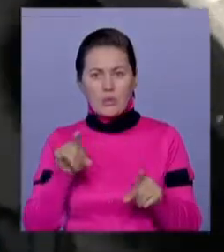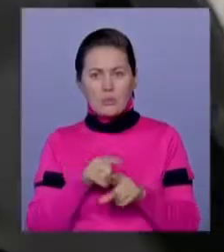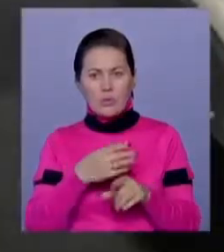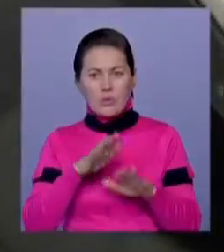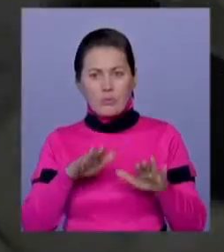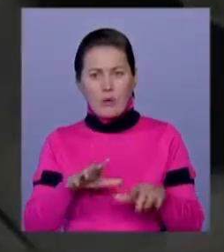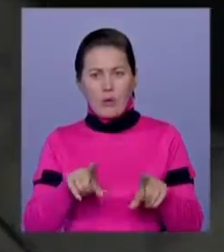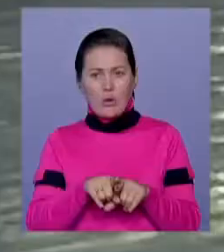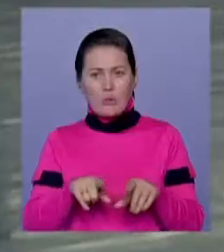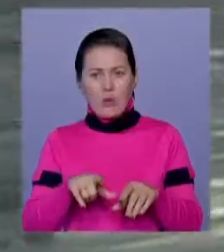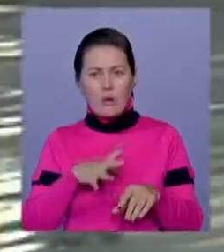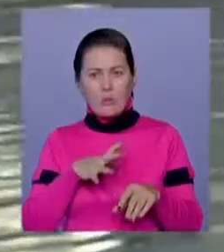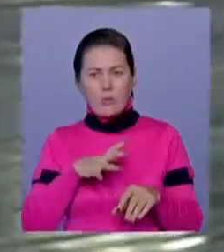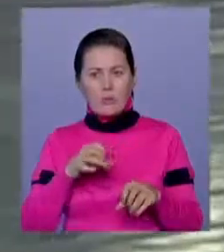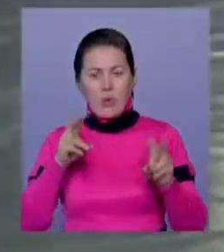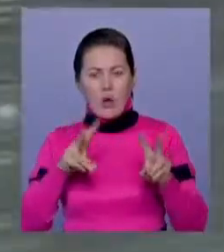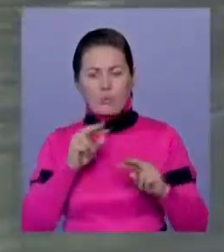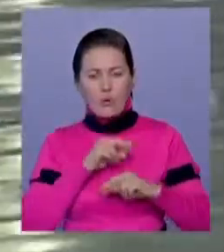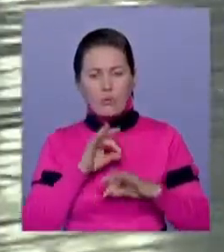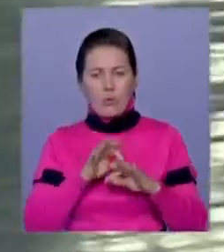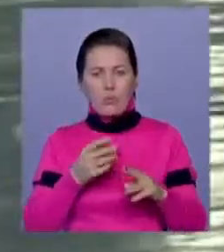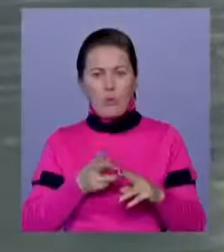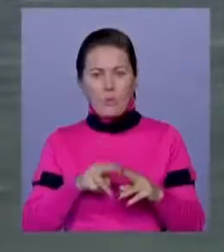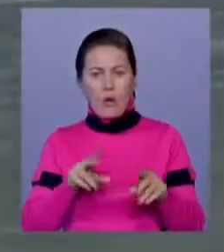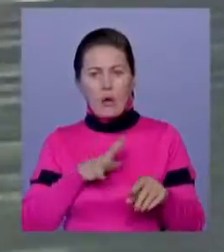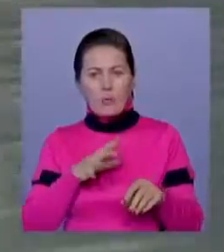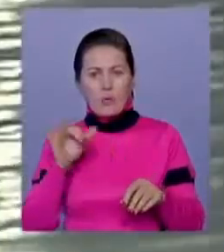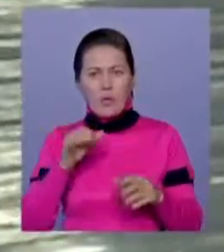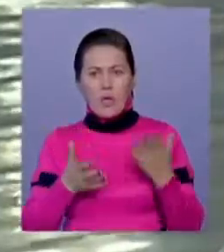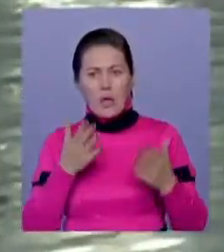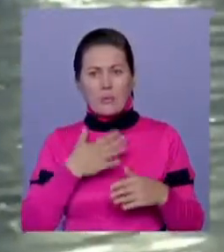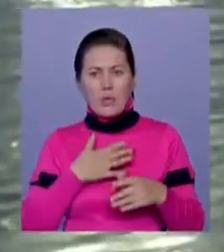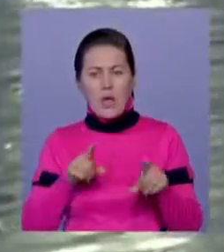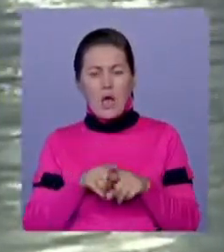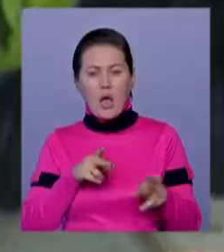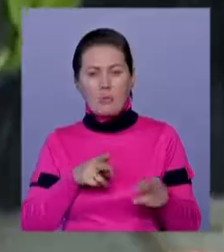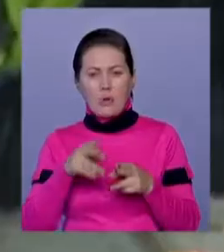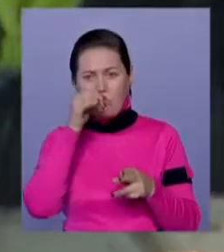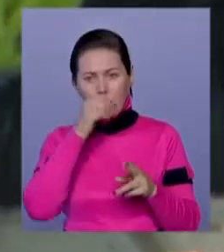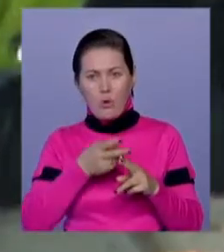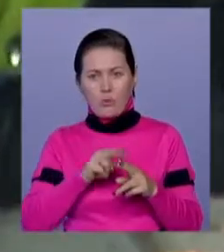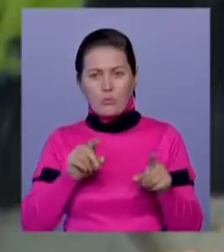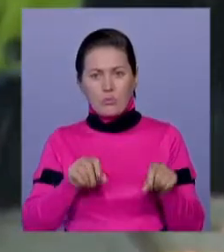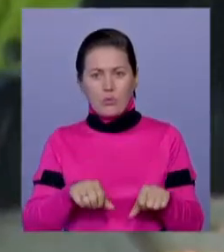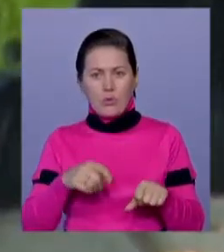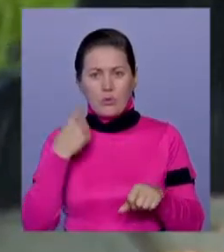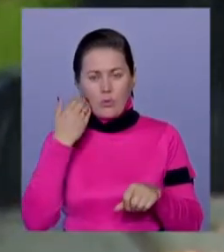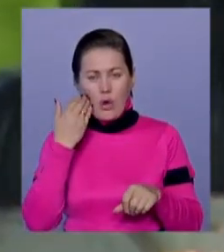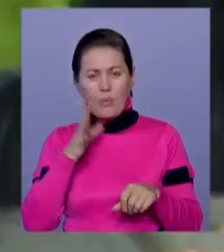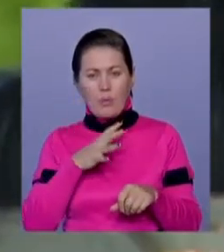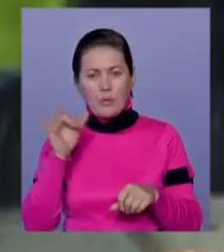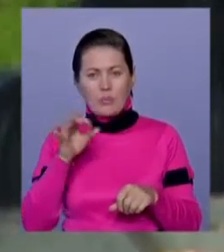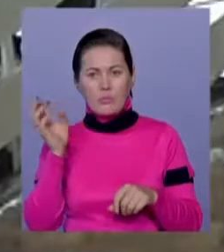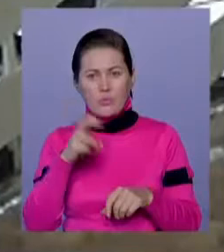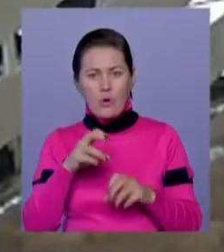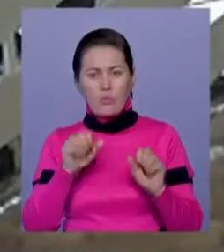жерде қалыпты жағдайда ұстау үшін мамандар жұмыс істейтін болады. Айтпақшы, егер мен сияқты сіз коньки тебе алмайтын болсаңыз, онда ұялмай бірден